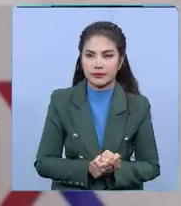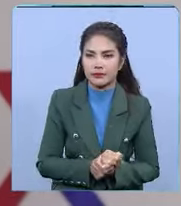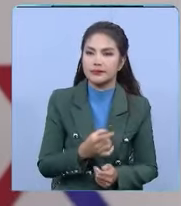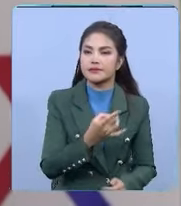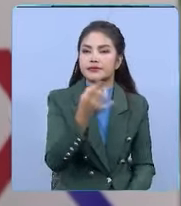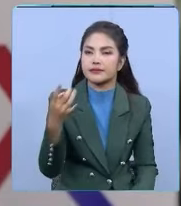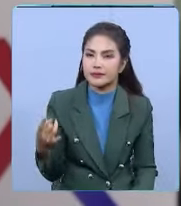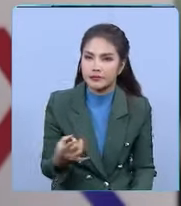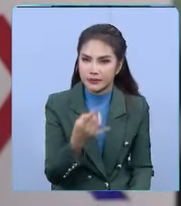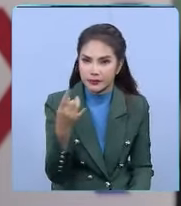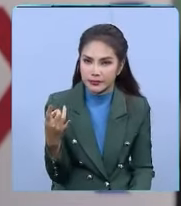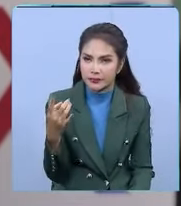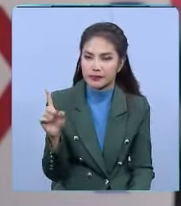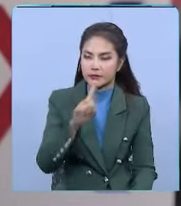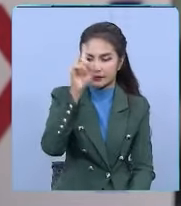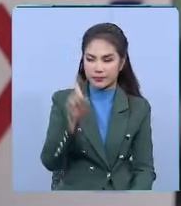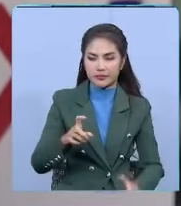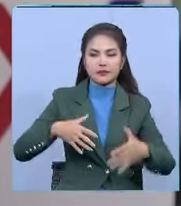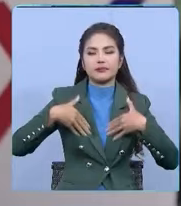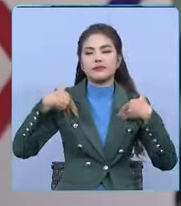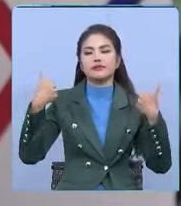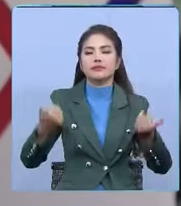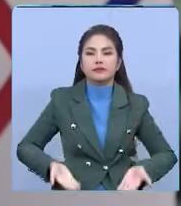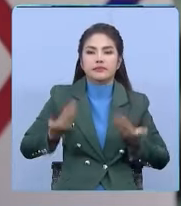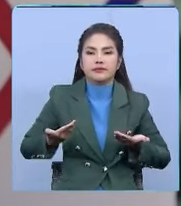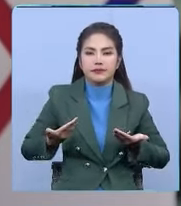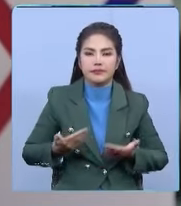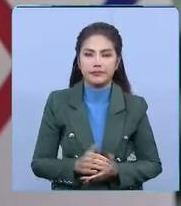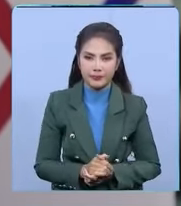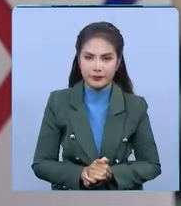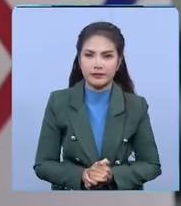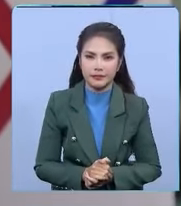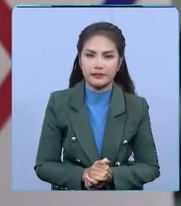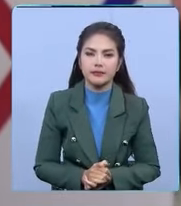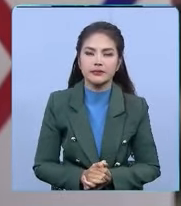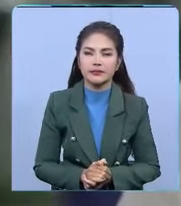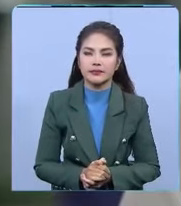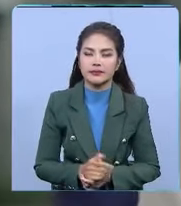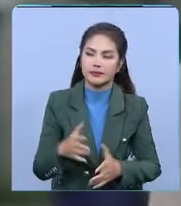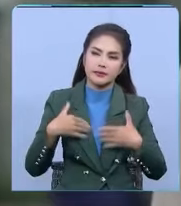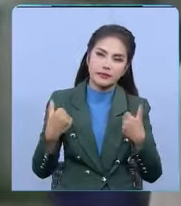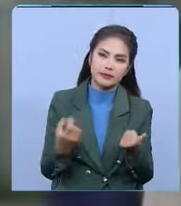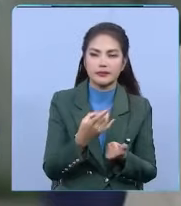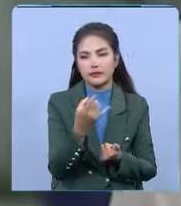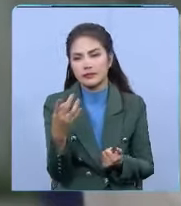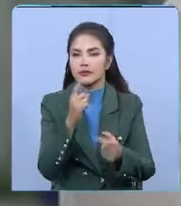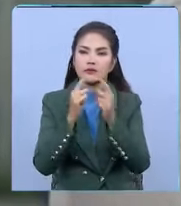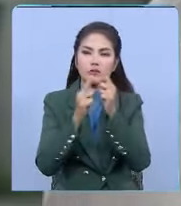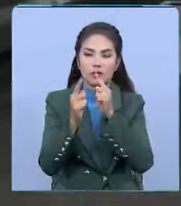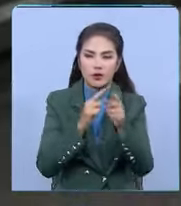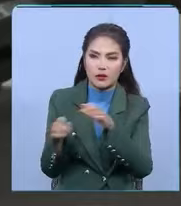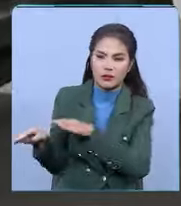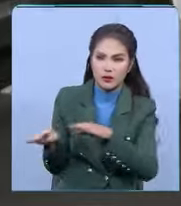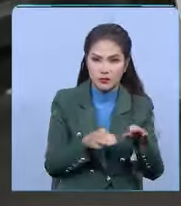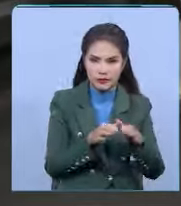อ่ยจะเป็นคำถามสบายๆเบาๆครับอยากจะให้ได้มาแชร์มุมที่สบายๆกับคุณผู้ชมนะฮะถ้าลุงป้อมพร้อมแล้วเ